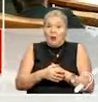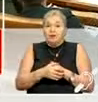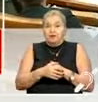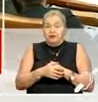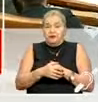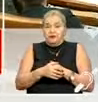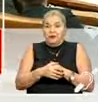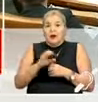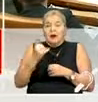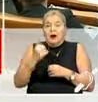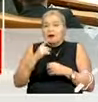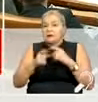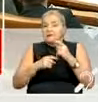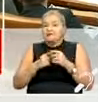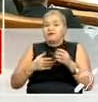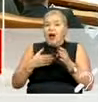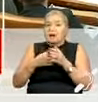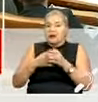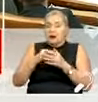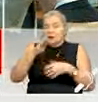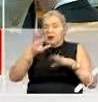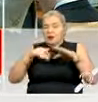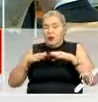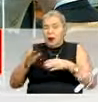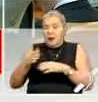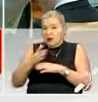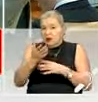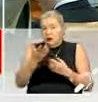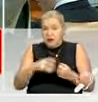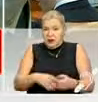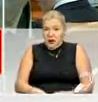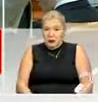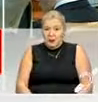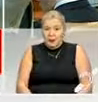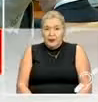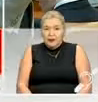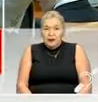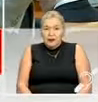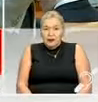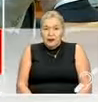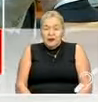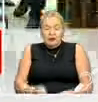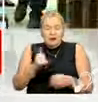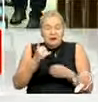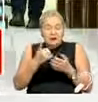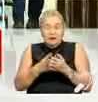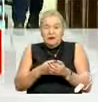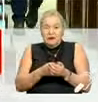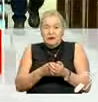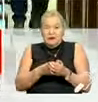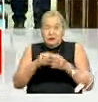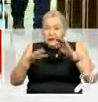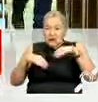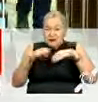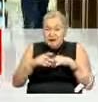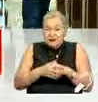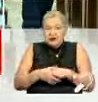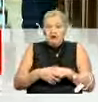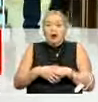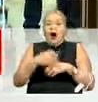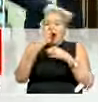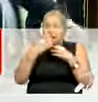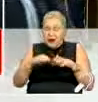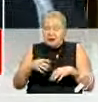ataca pe Petru Daia pe toate aceste probleme, dar și pe faptul că acesta ar fi ratat și alte